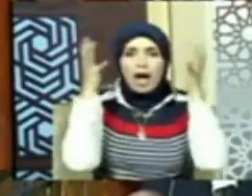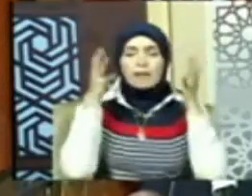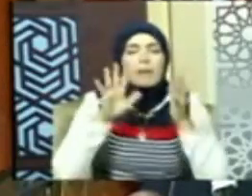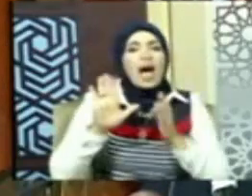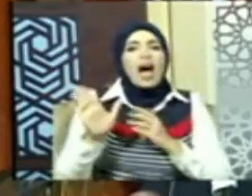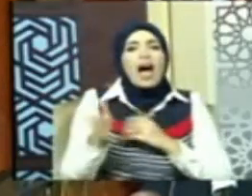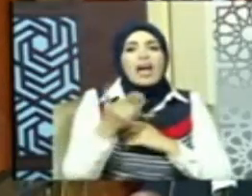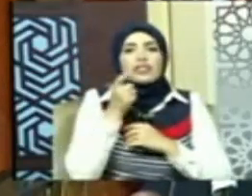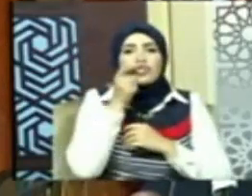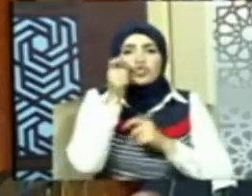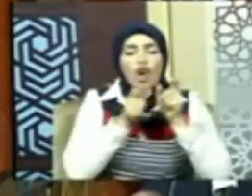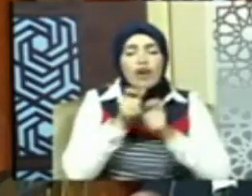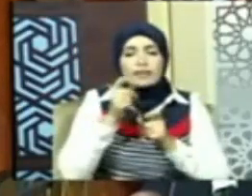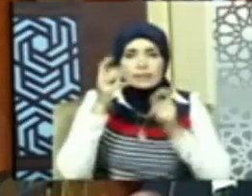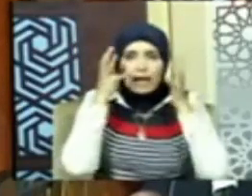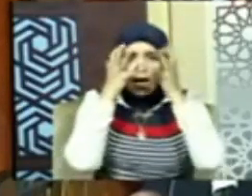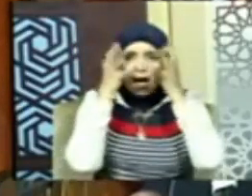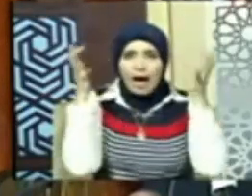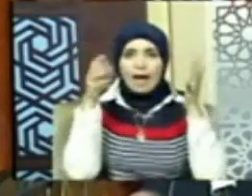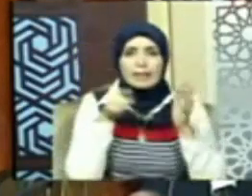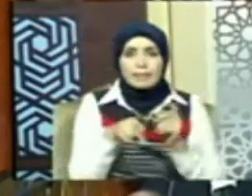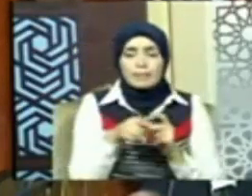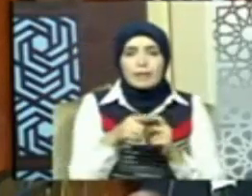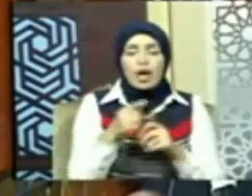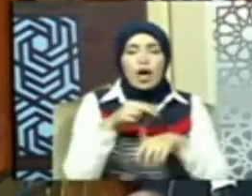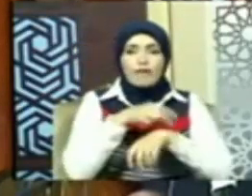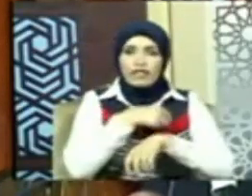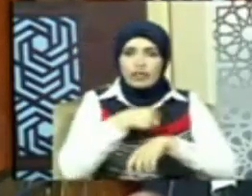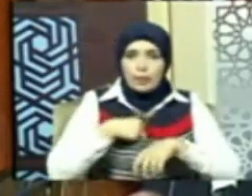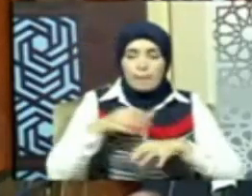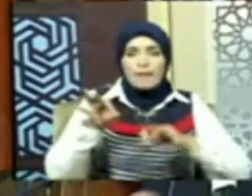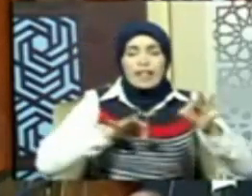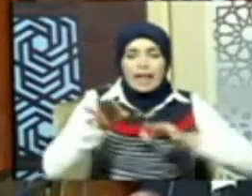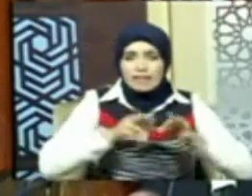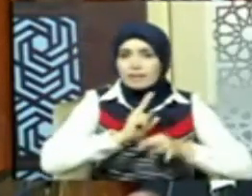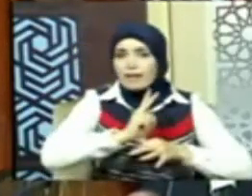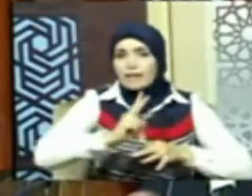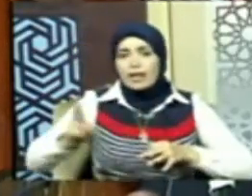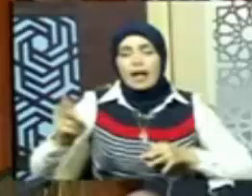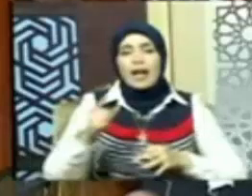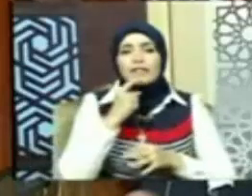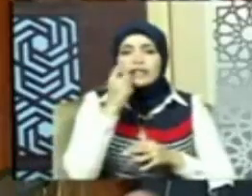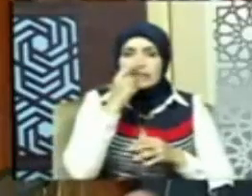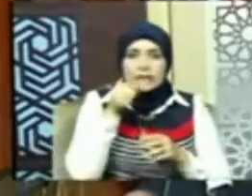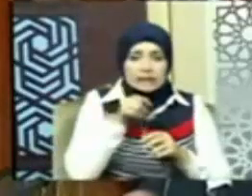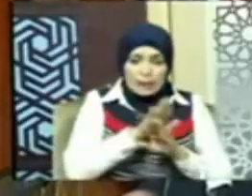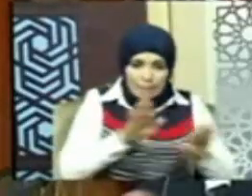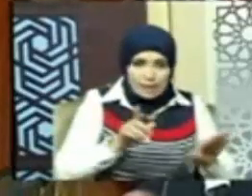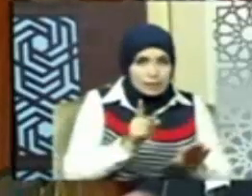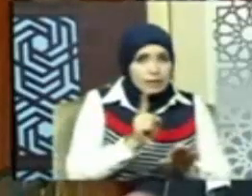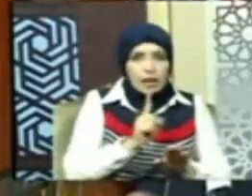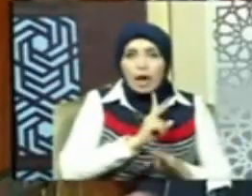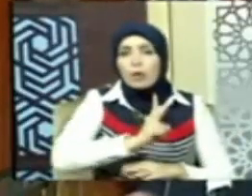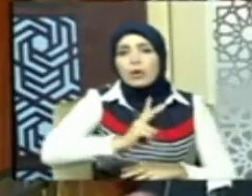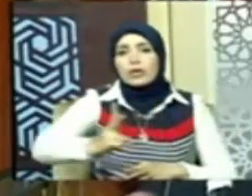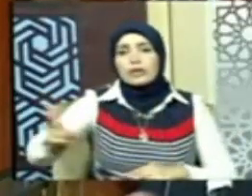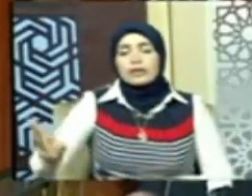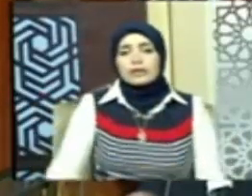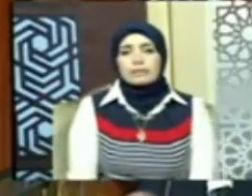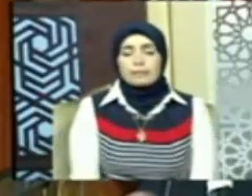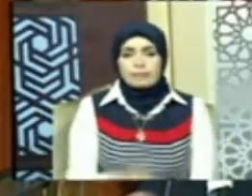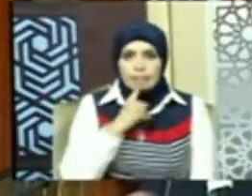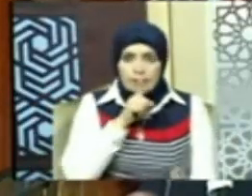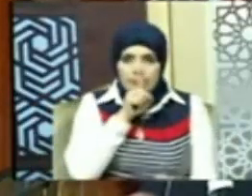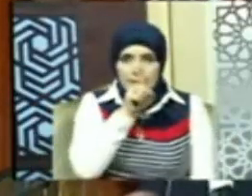تأتي تعقيبا على قضية فقهية أو مسألة دينية، وإنما جاءت تعقيبا